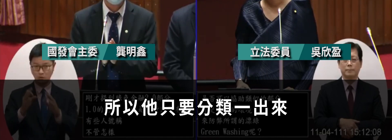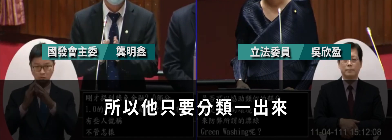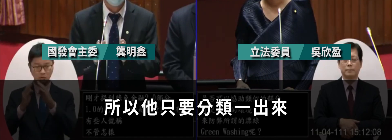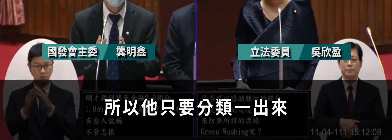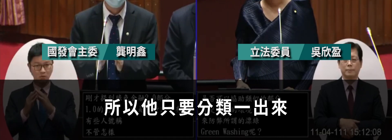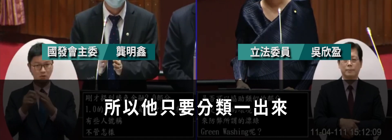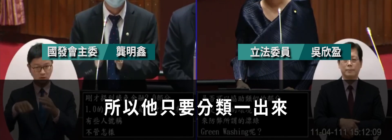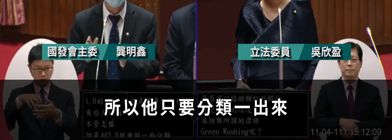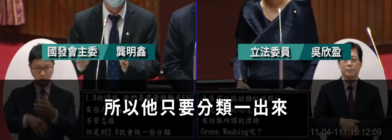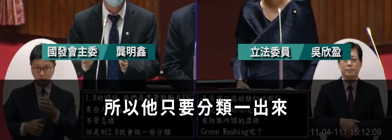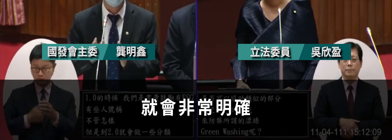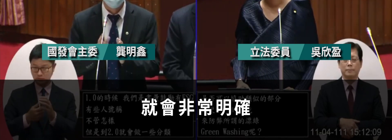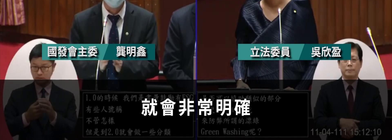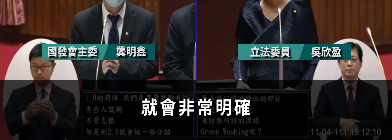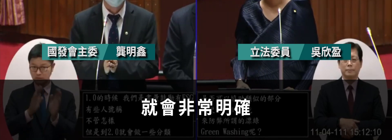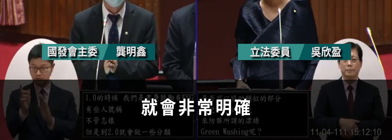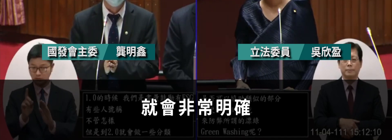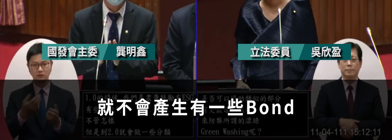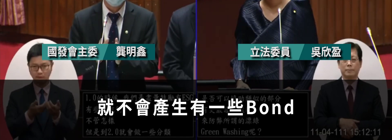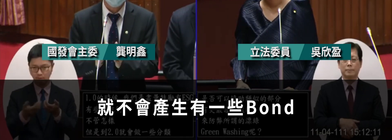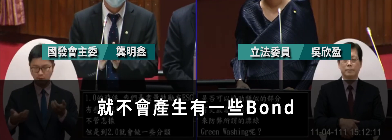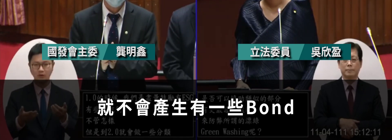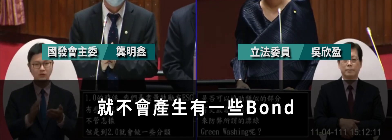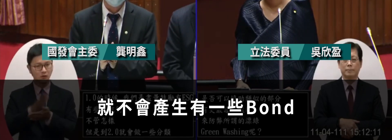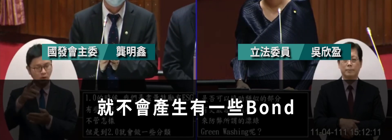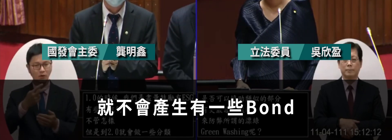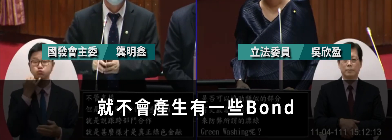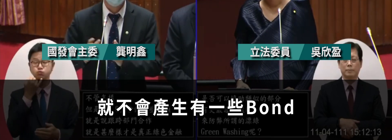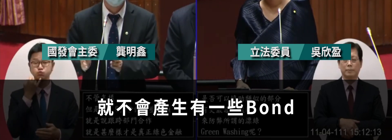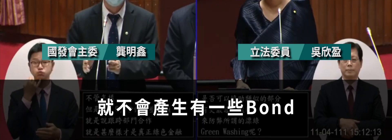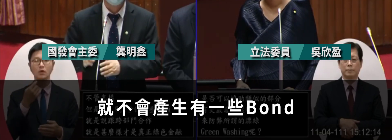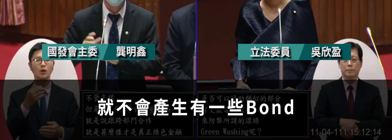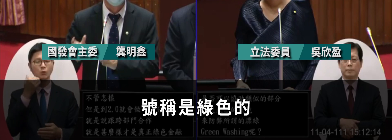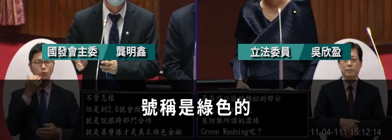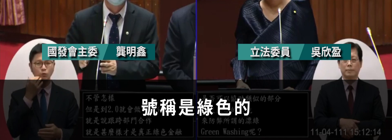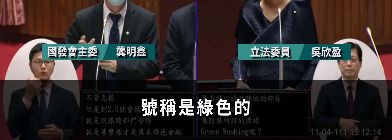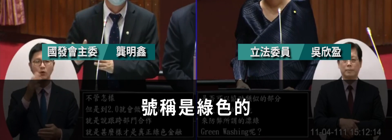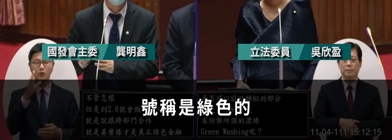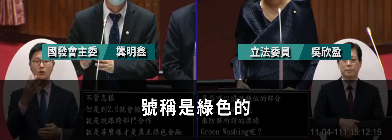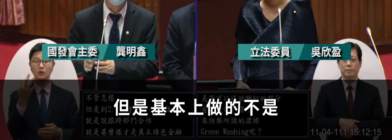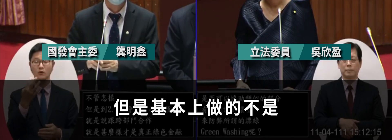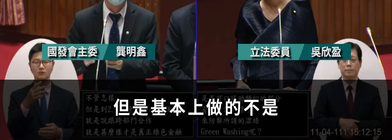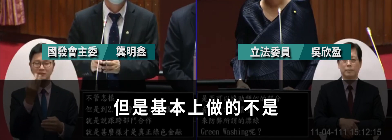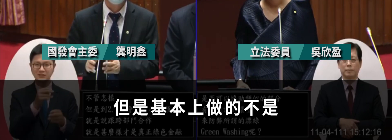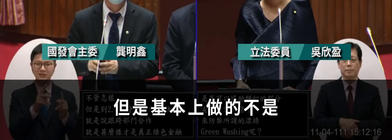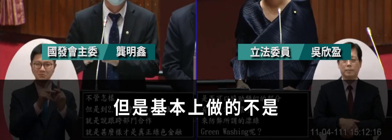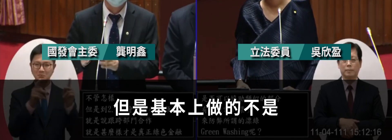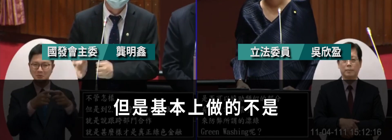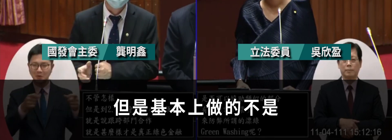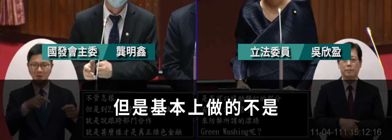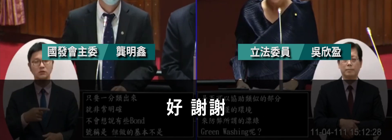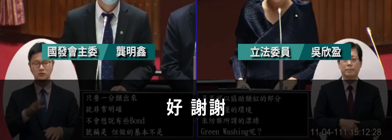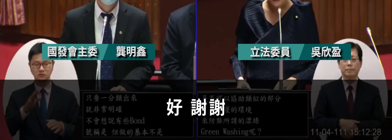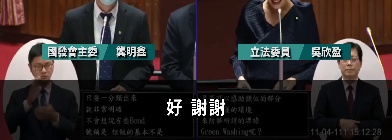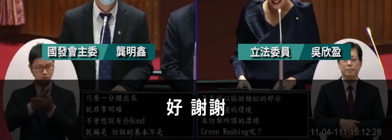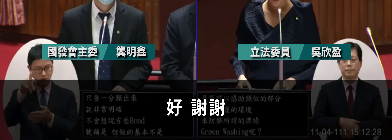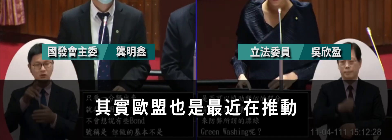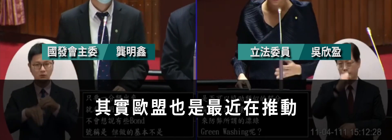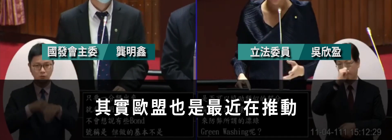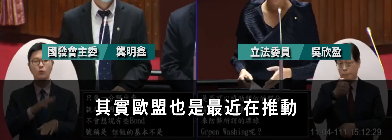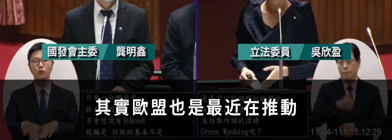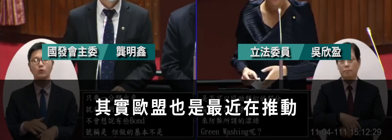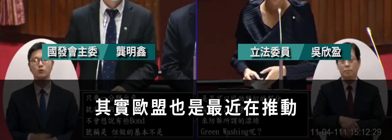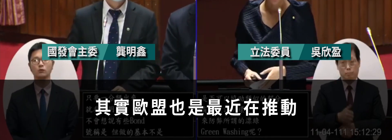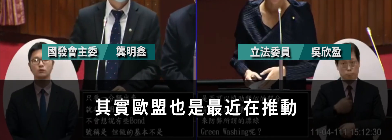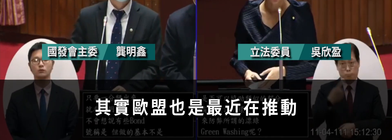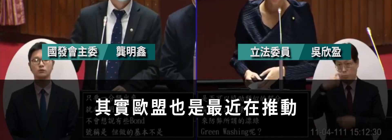融。所以它只要分类一出来就非常明确，就不会产生有一些棒它号称是绿色的，但是基本上做的不是。 好，谢谢。其